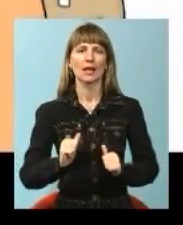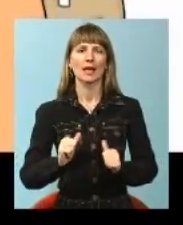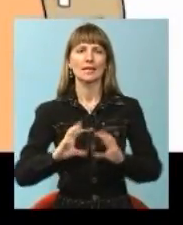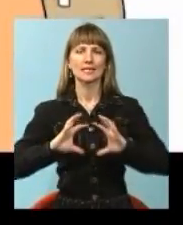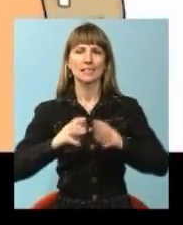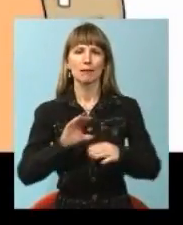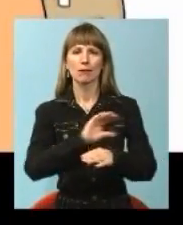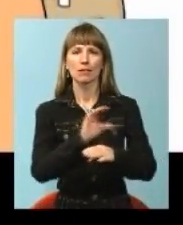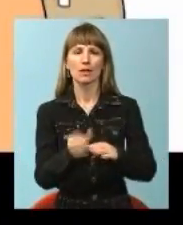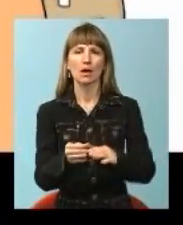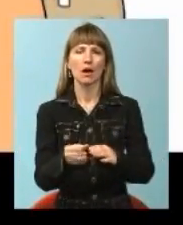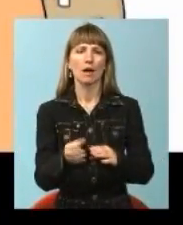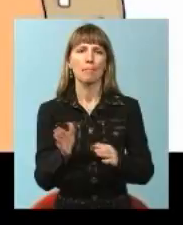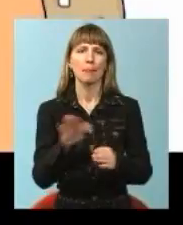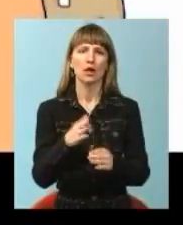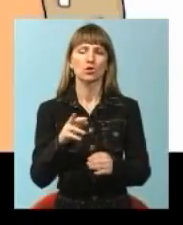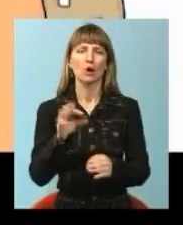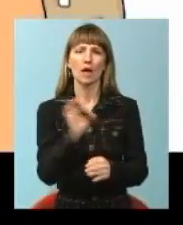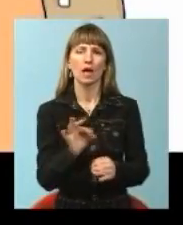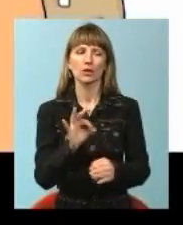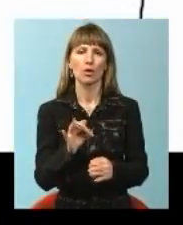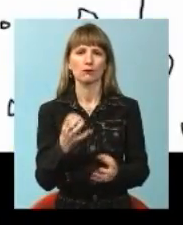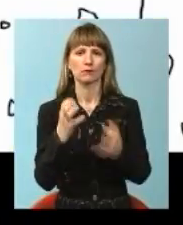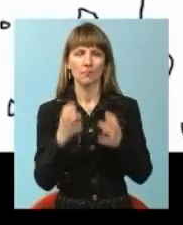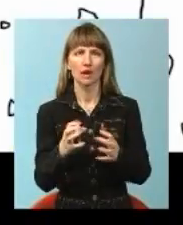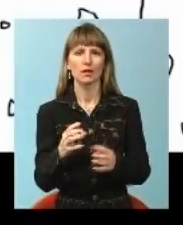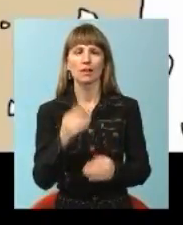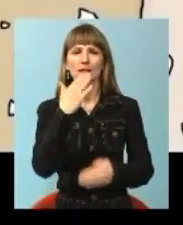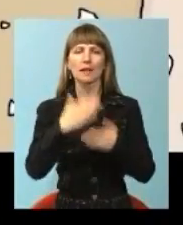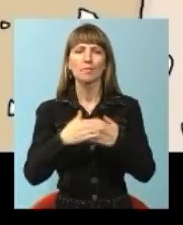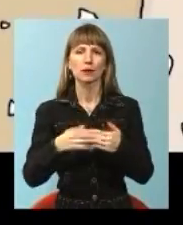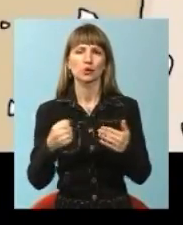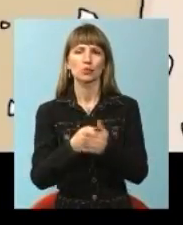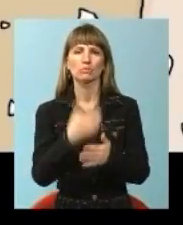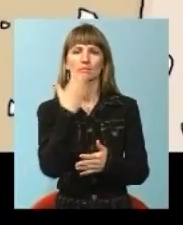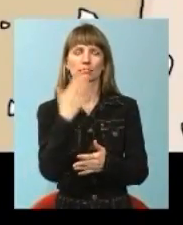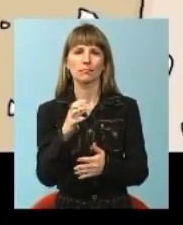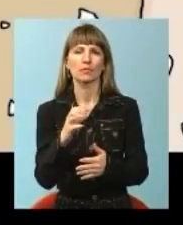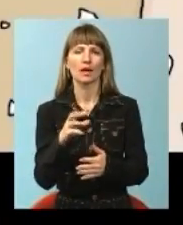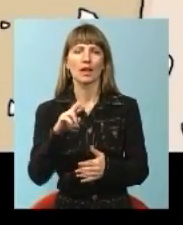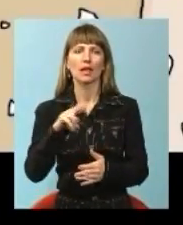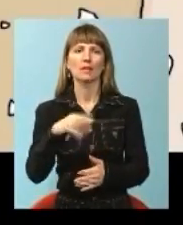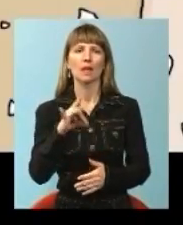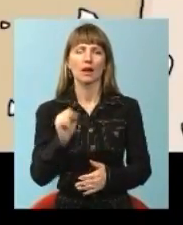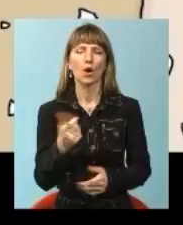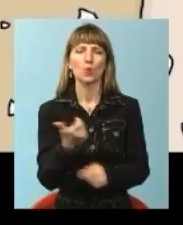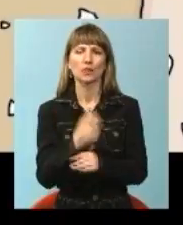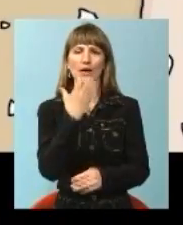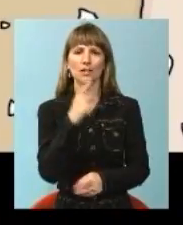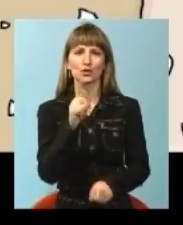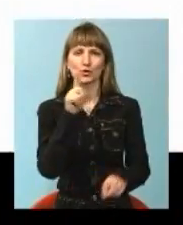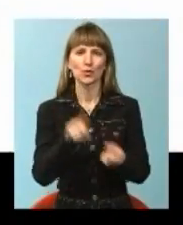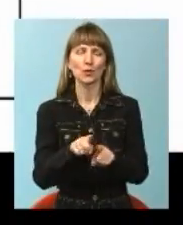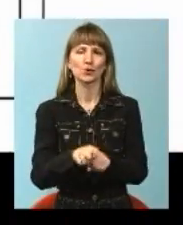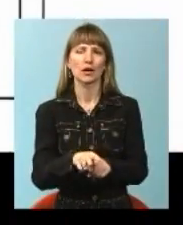– товстий шар між корою та ядром, головним чином тверда, але вона найближча до розплавленого земного ядра і настільки гаряча, що